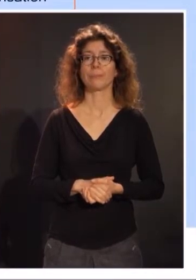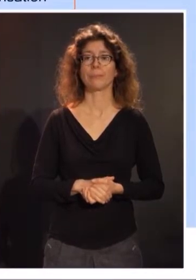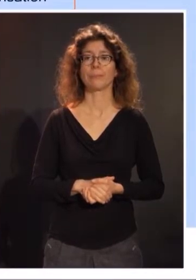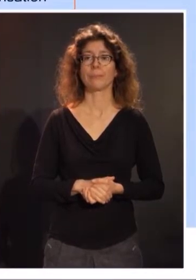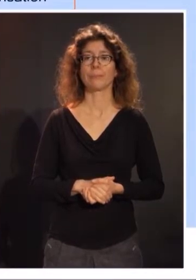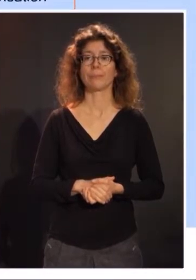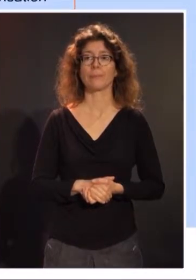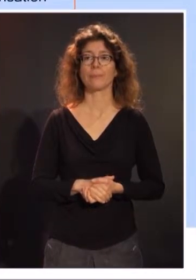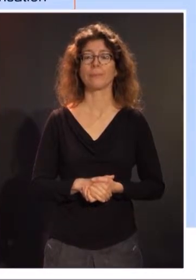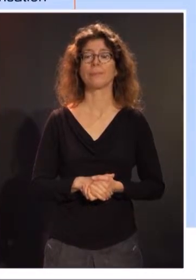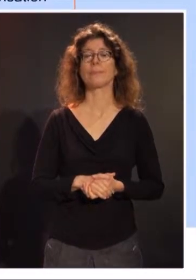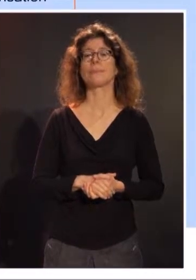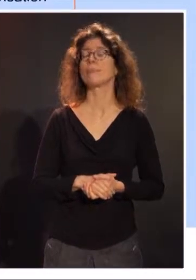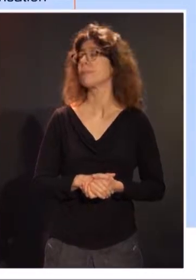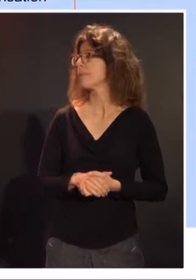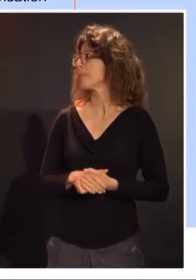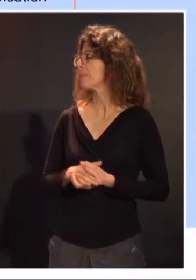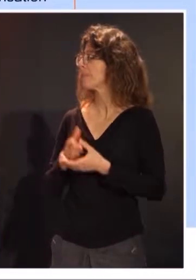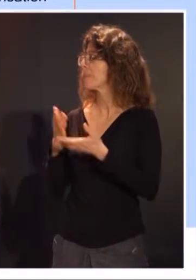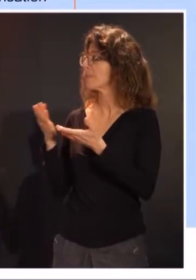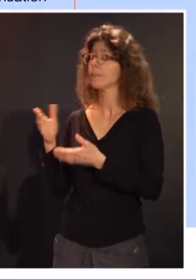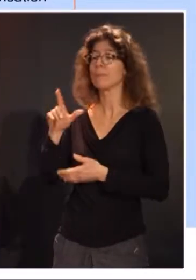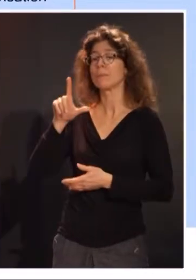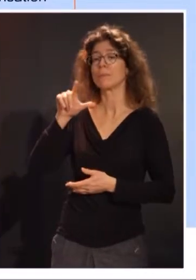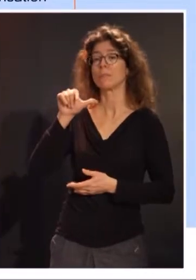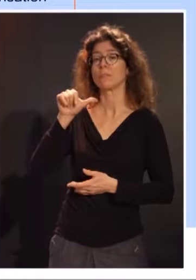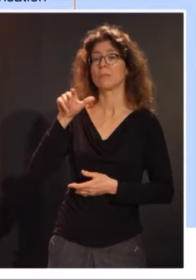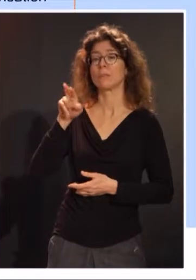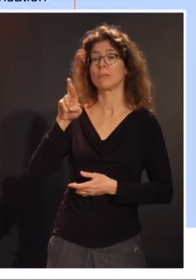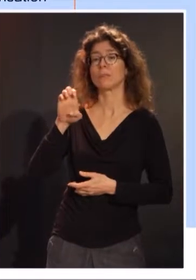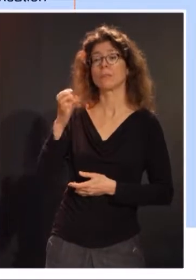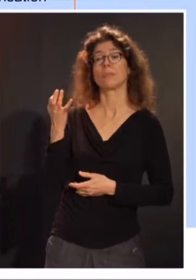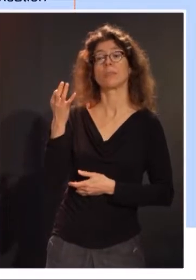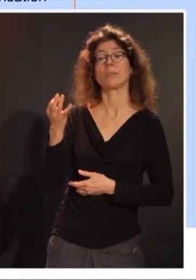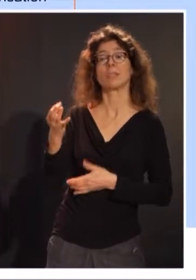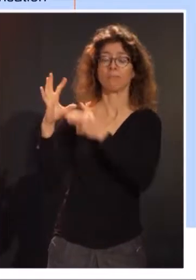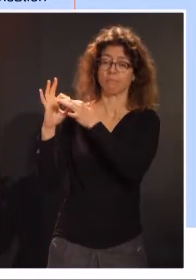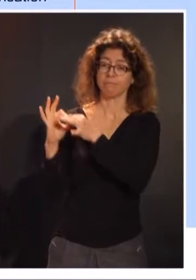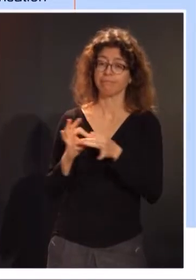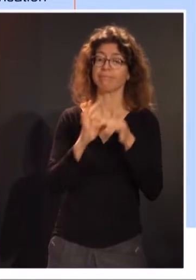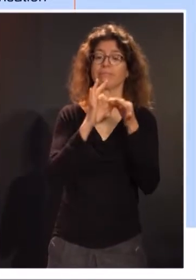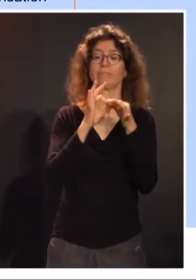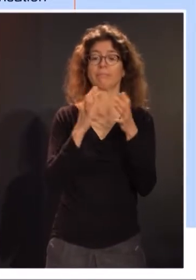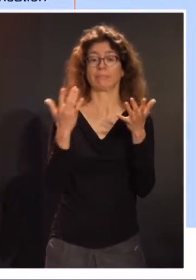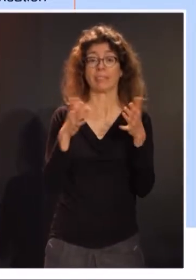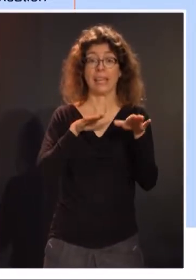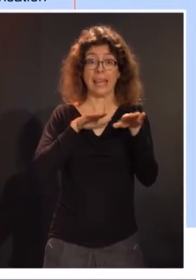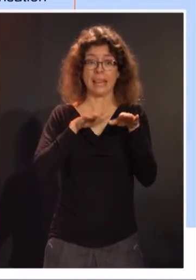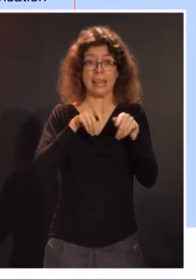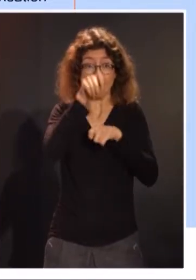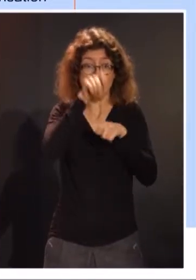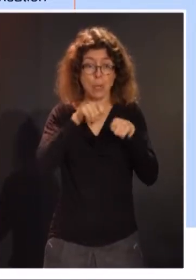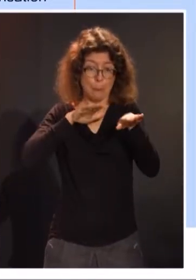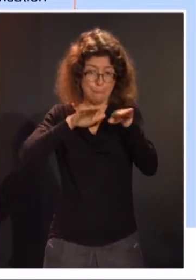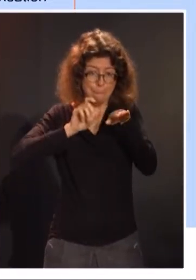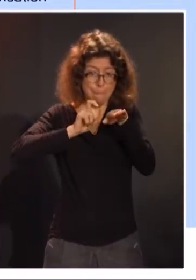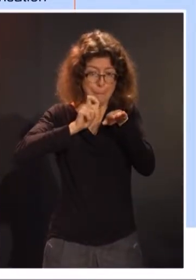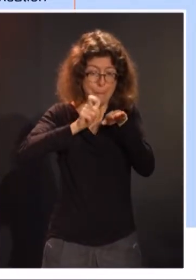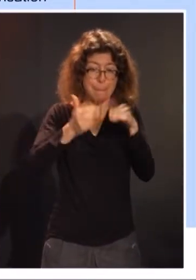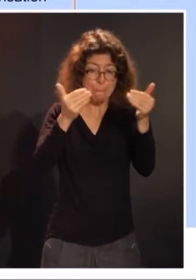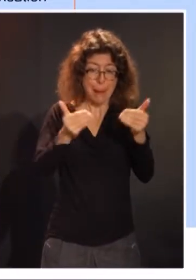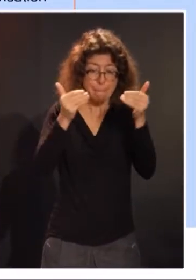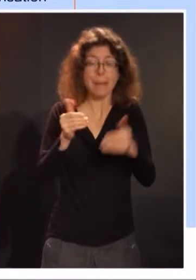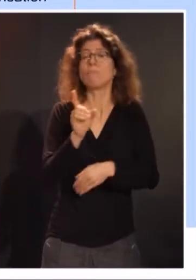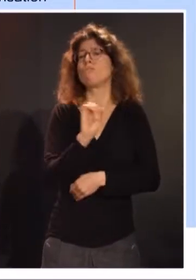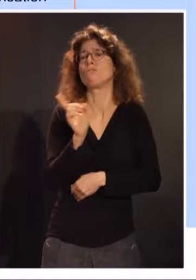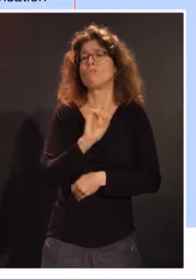Donc, comme vous a dit Laure, cette évaluation, elle n'est pas protocolisée. Donc, nous, on a tenté